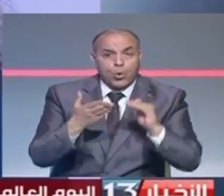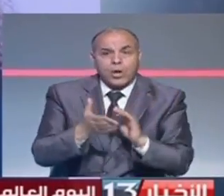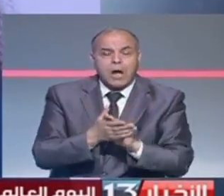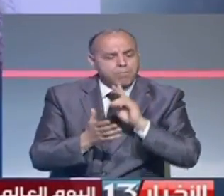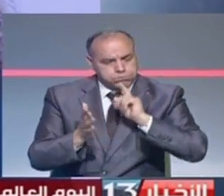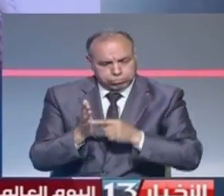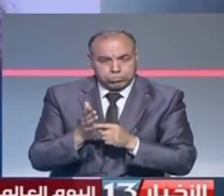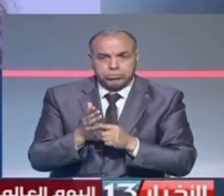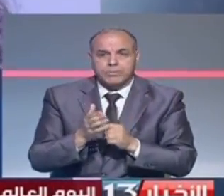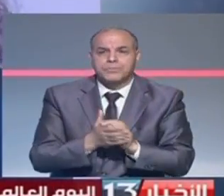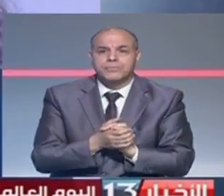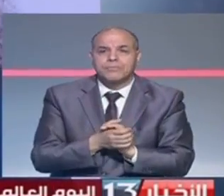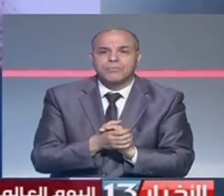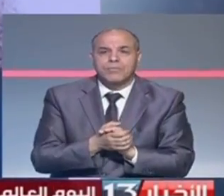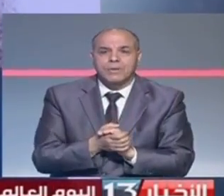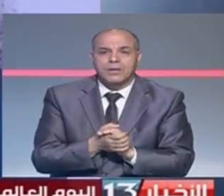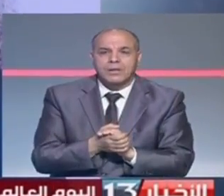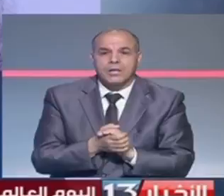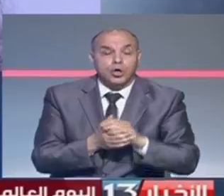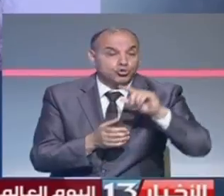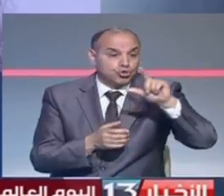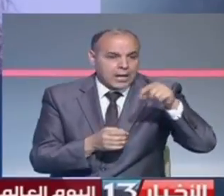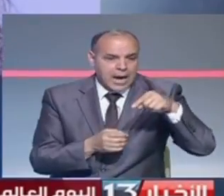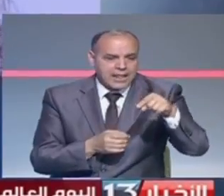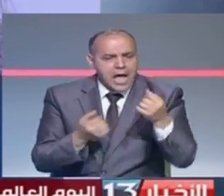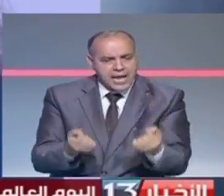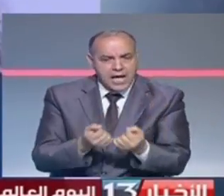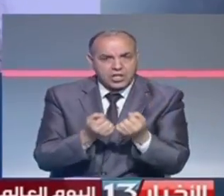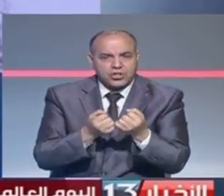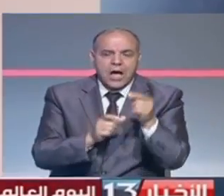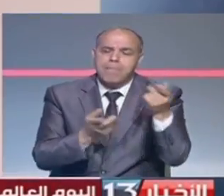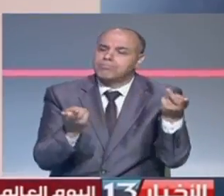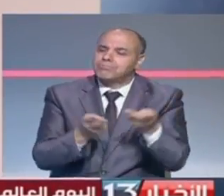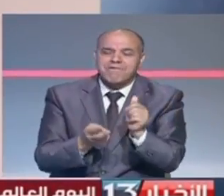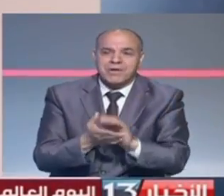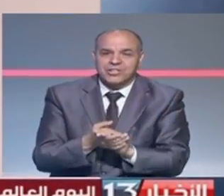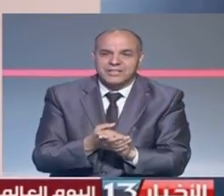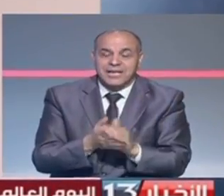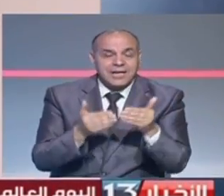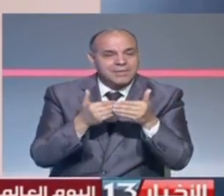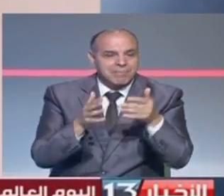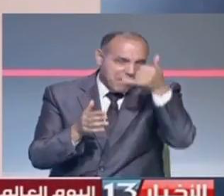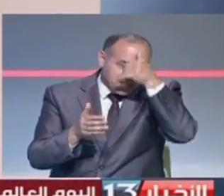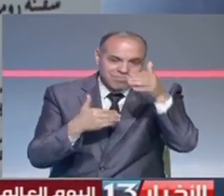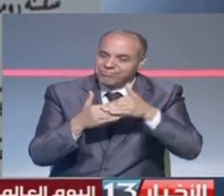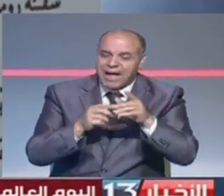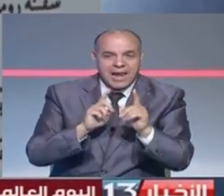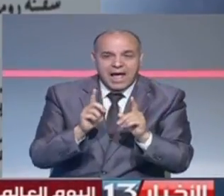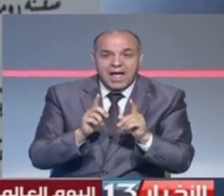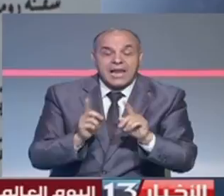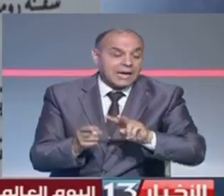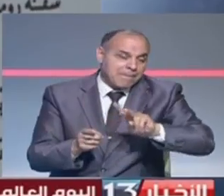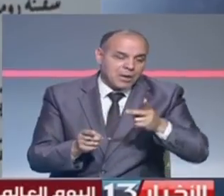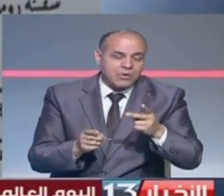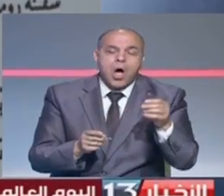قرار اه معناتها بكون الشهر رياضيه فيها مشترك بدون خذوا لم يفتح متحضر العموم لكنه سيتحول